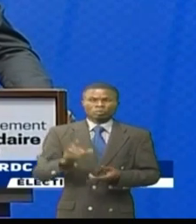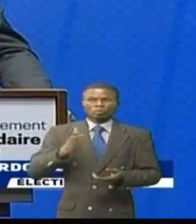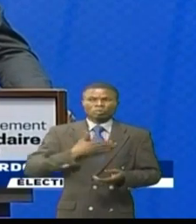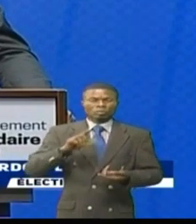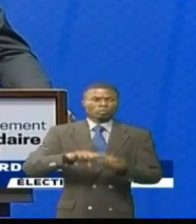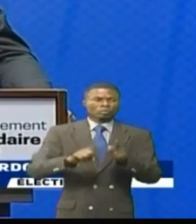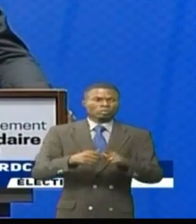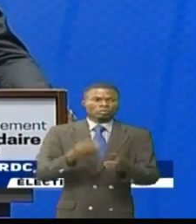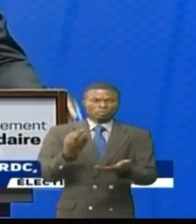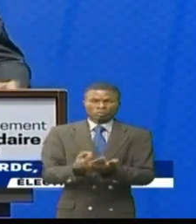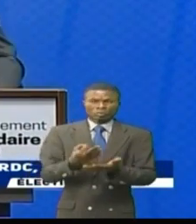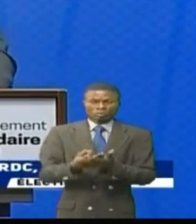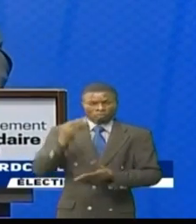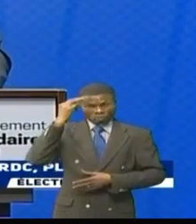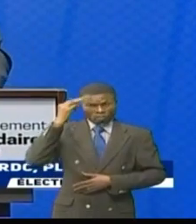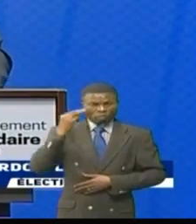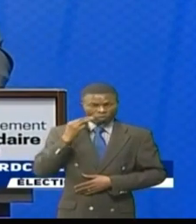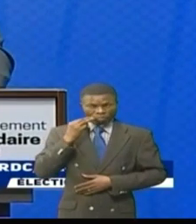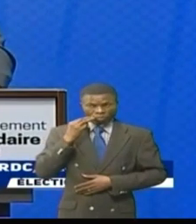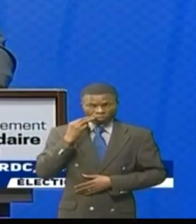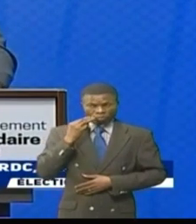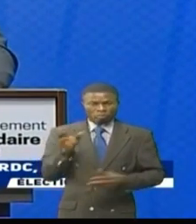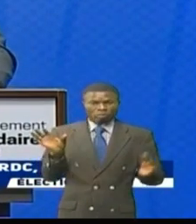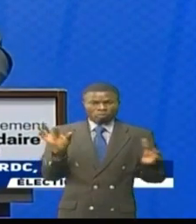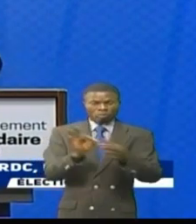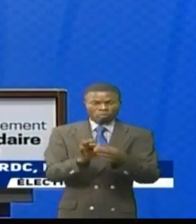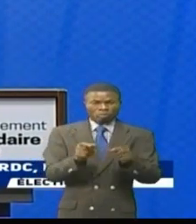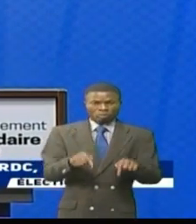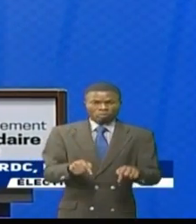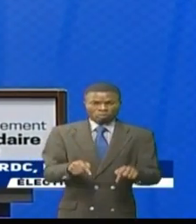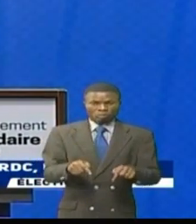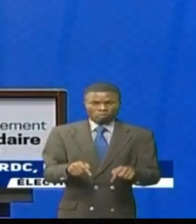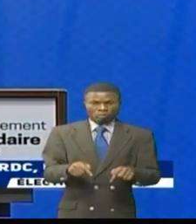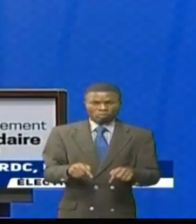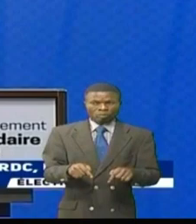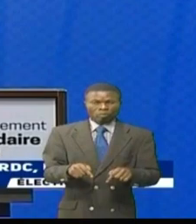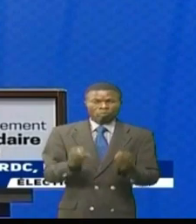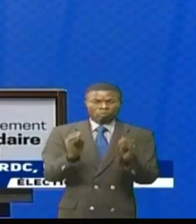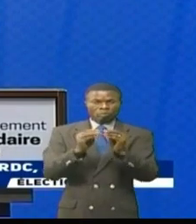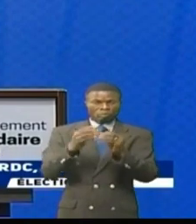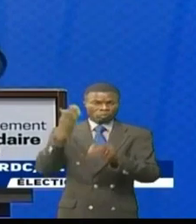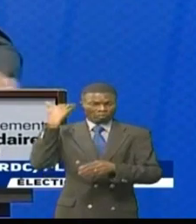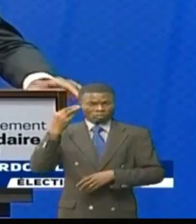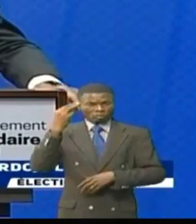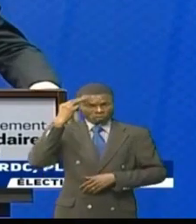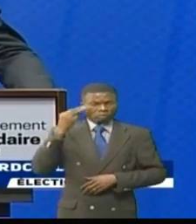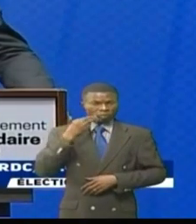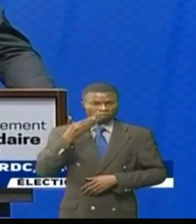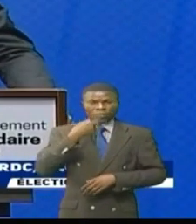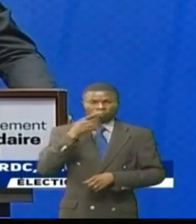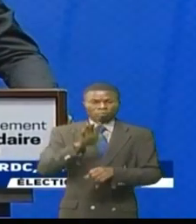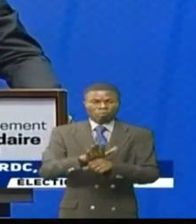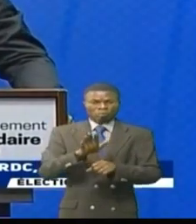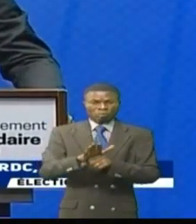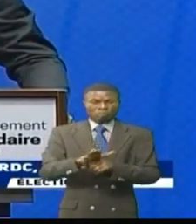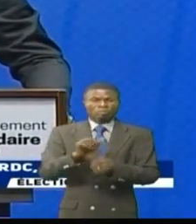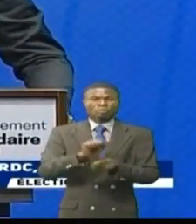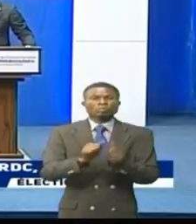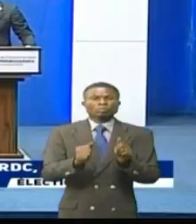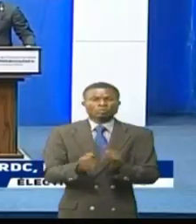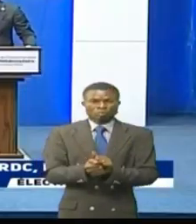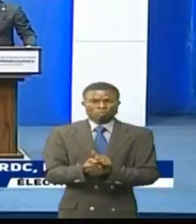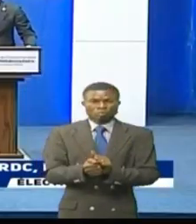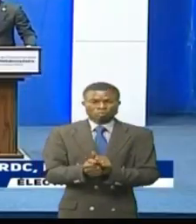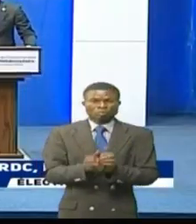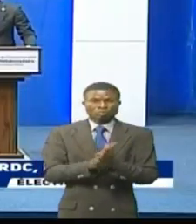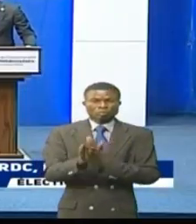de Finances, Nicolas Kazadi, à nous rejoindre dans ses studios, parce qu'au cours du dernier conseil de ministres, il a été beaucoup question des questions